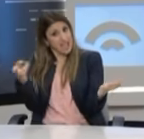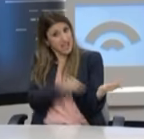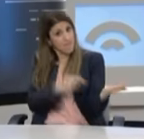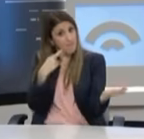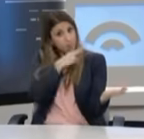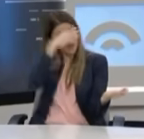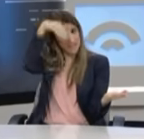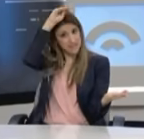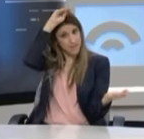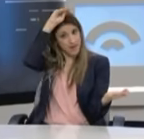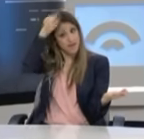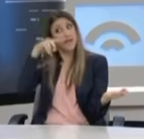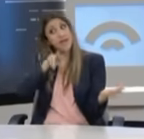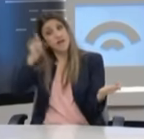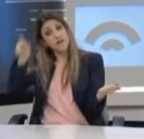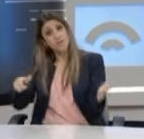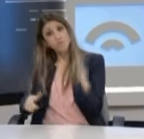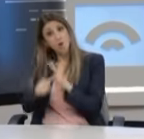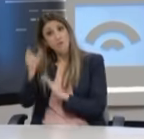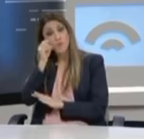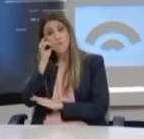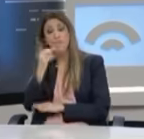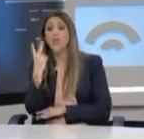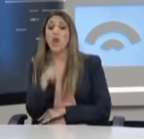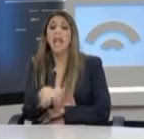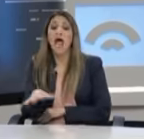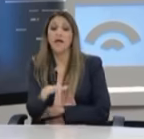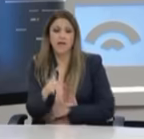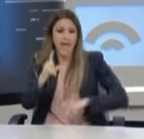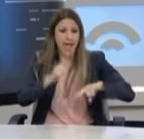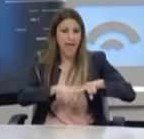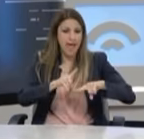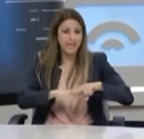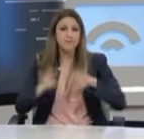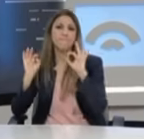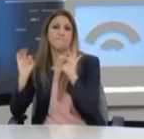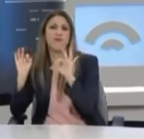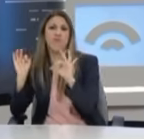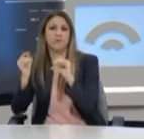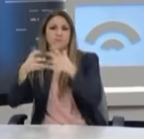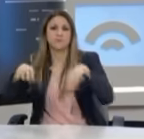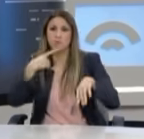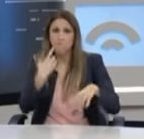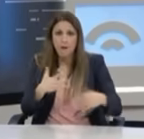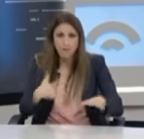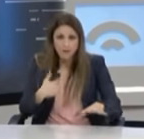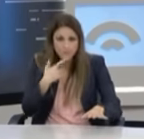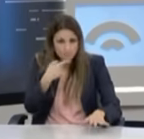σας σε δύο λαούς, Έλληνες και Μακεδόνες. Το είπε μπροστά